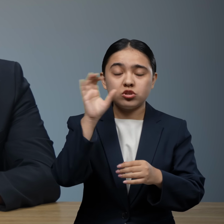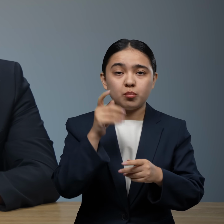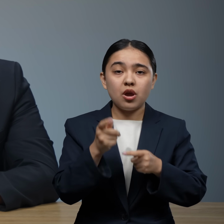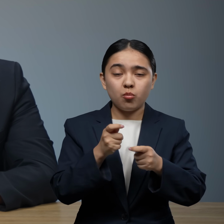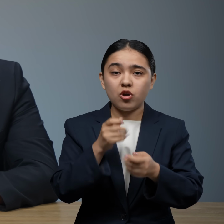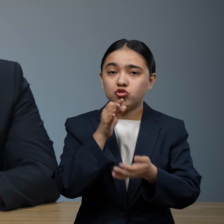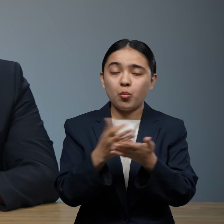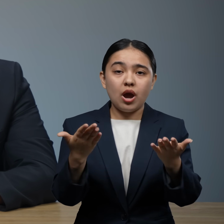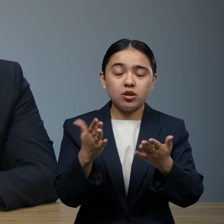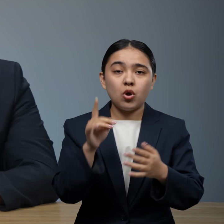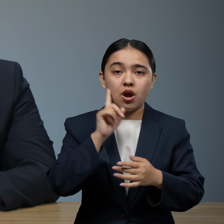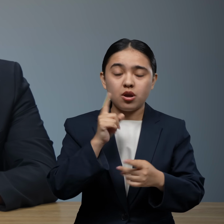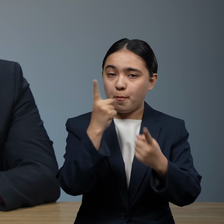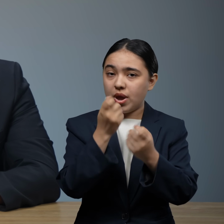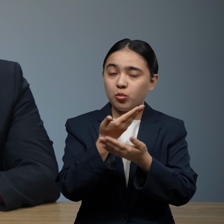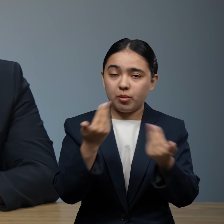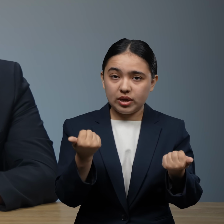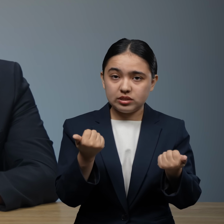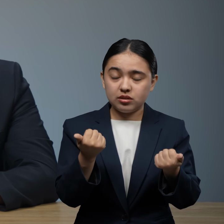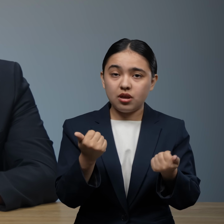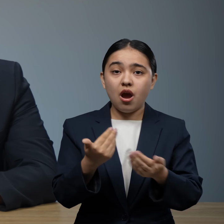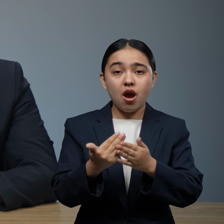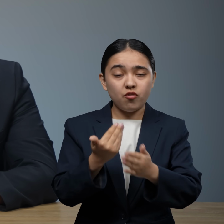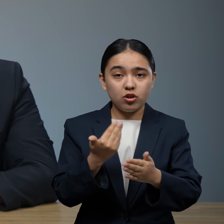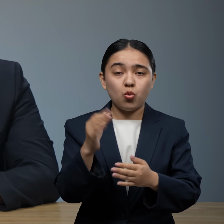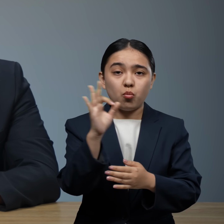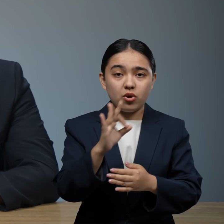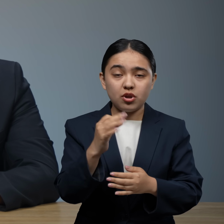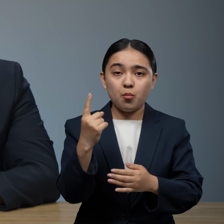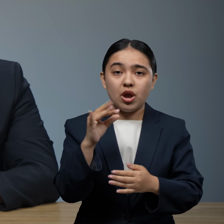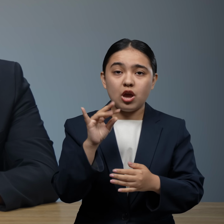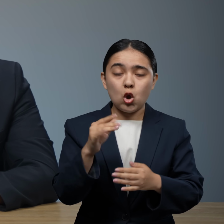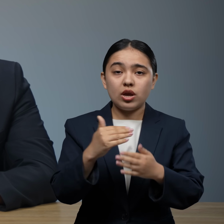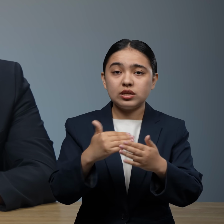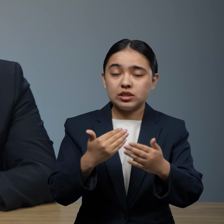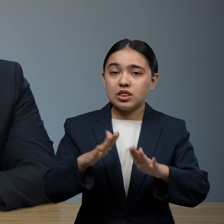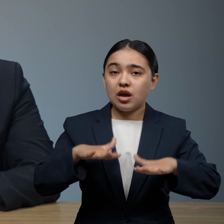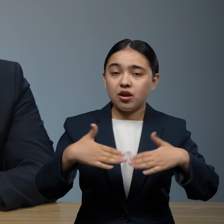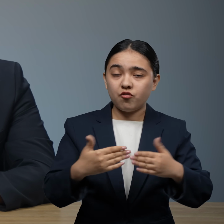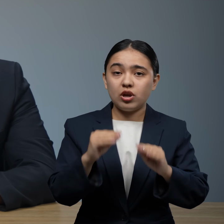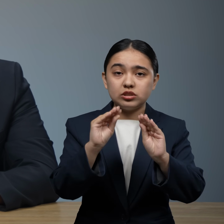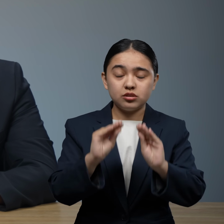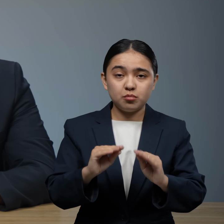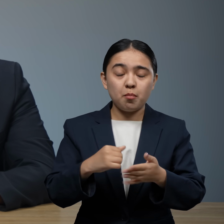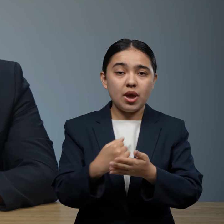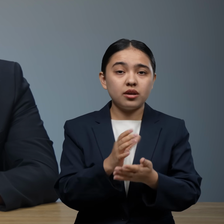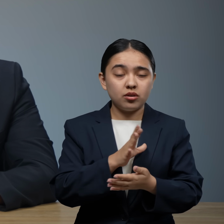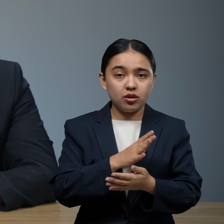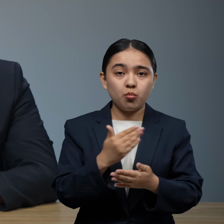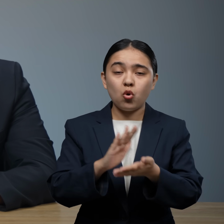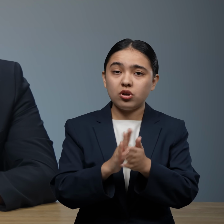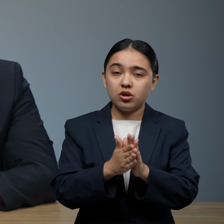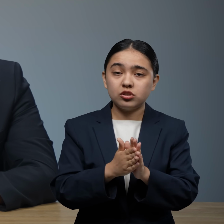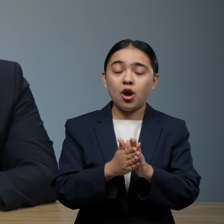O'zbekiston hukumatining javobi qanday bo'lishi hozircha ma'lum emas. Avvalroq bu borada 1 iyulgacha takliflar ishlab chiqilishi belgilangan